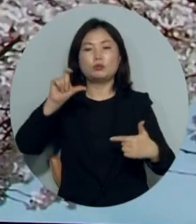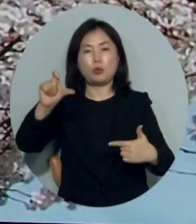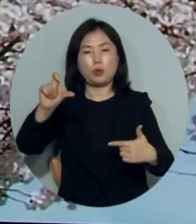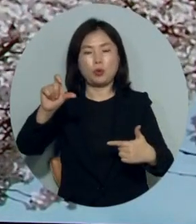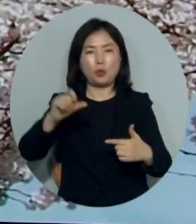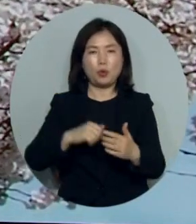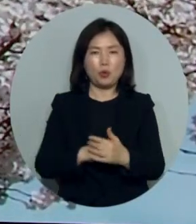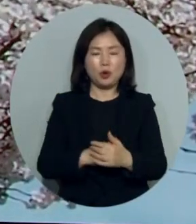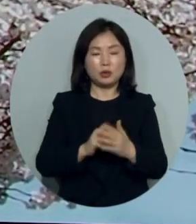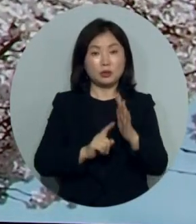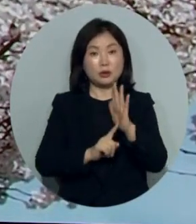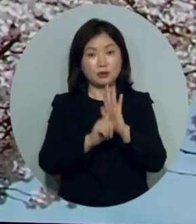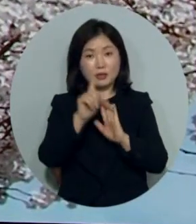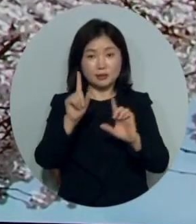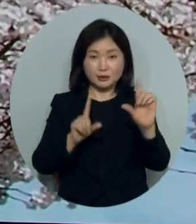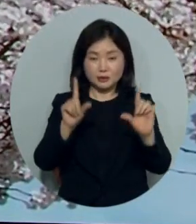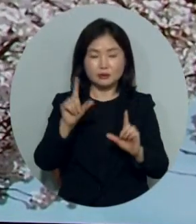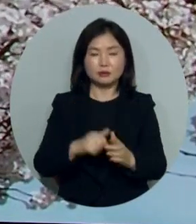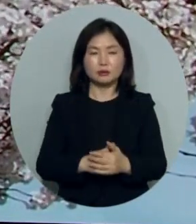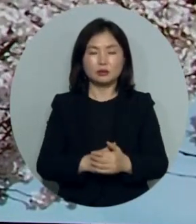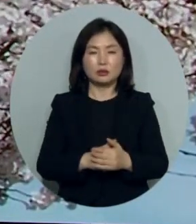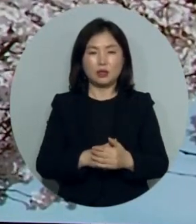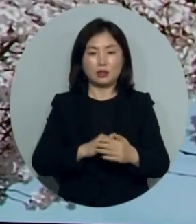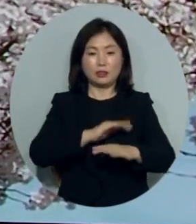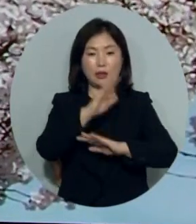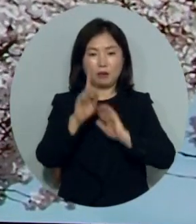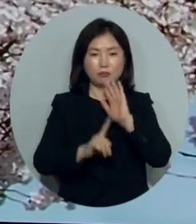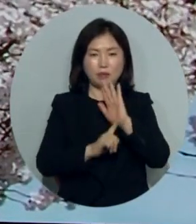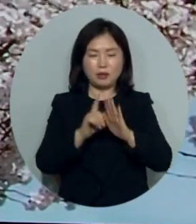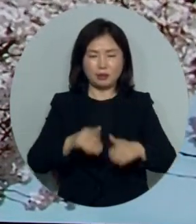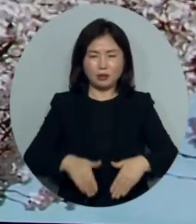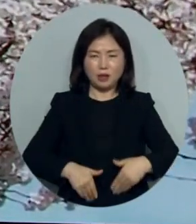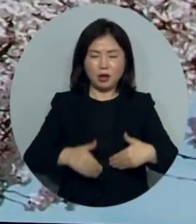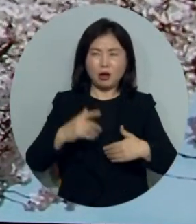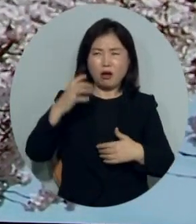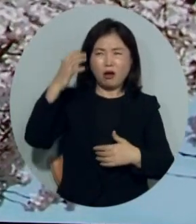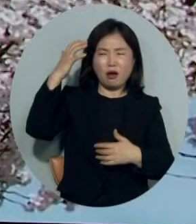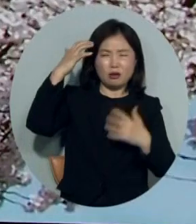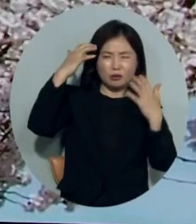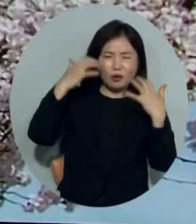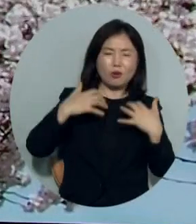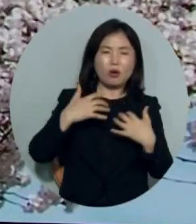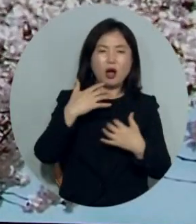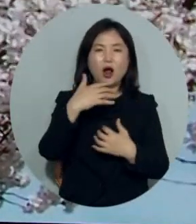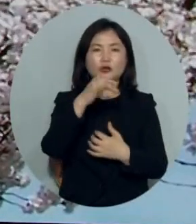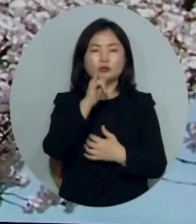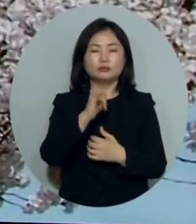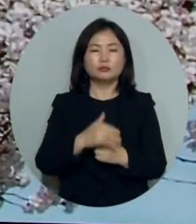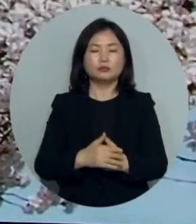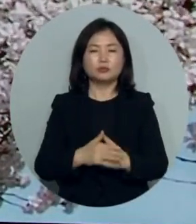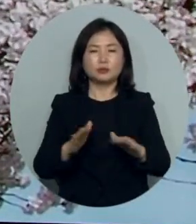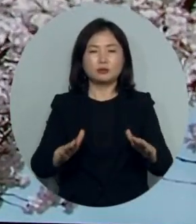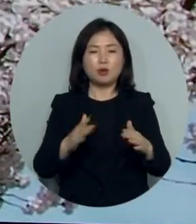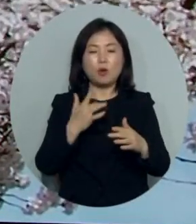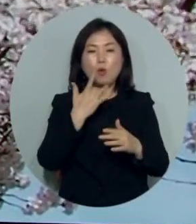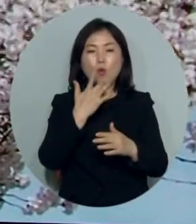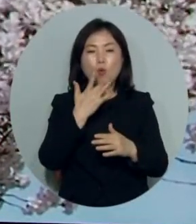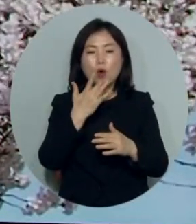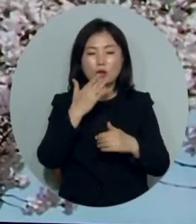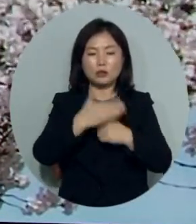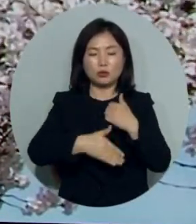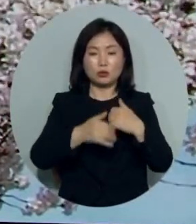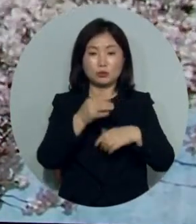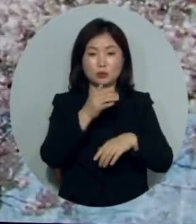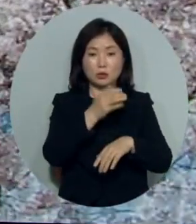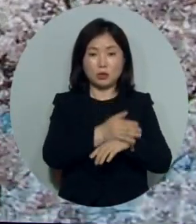보이며 대부분 영상권으로 출발하겠고요. 낮 기온은 포근하다 못해 덥게 느껴질 수도 있겠는데요. 특히 화요일 대구의 낮